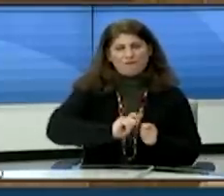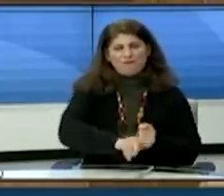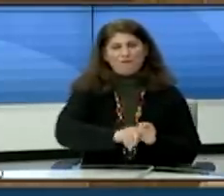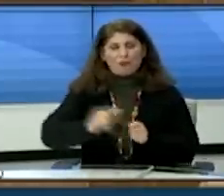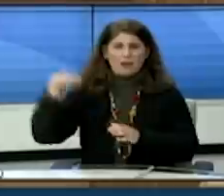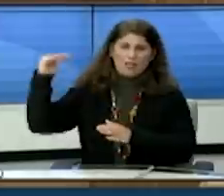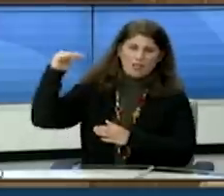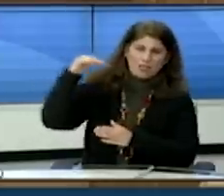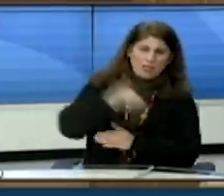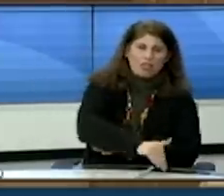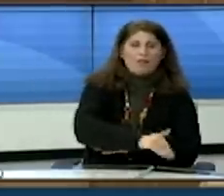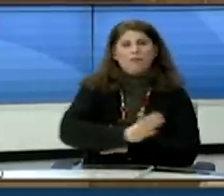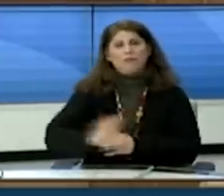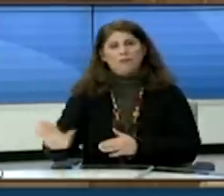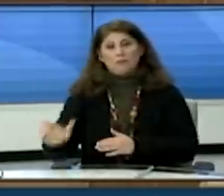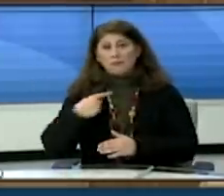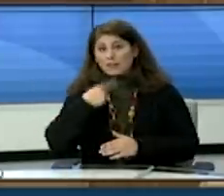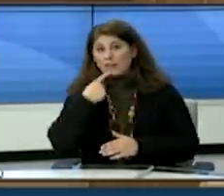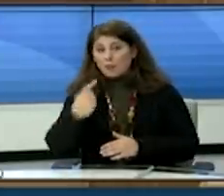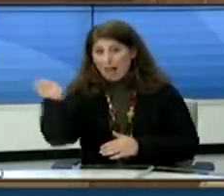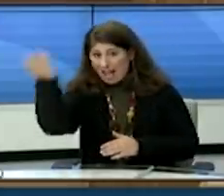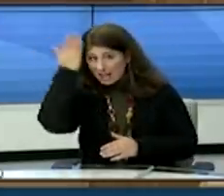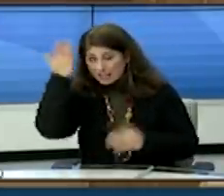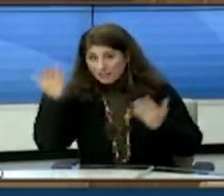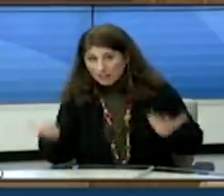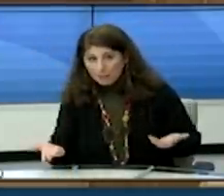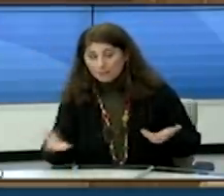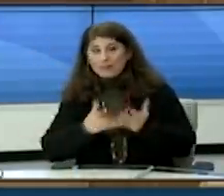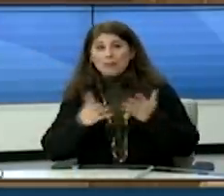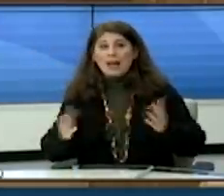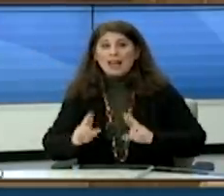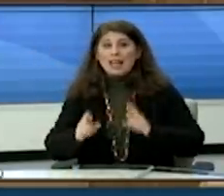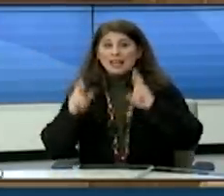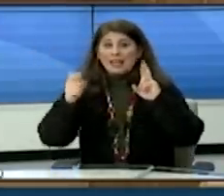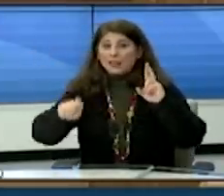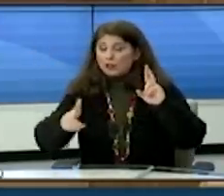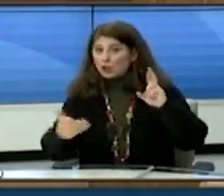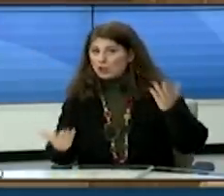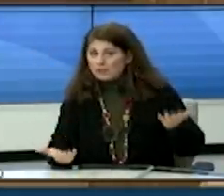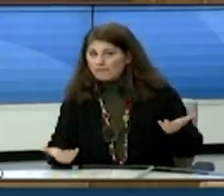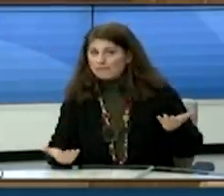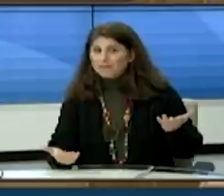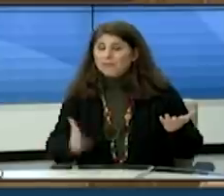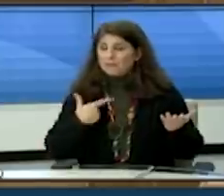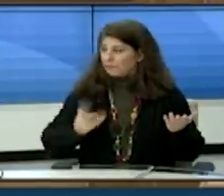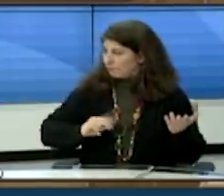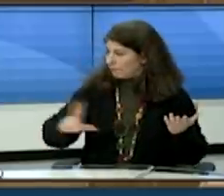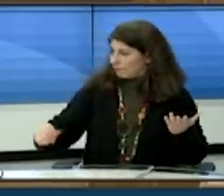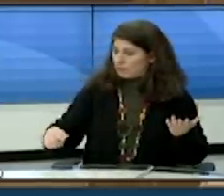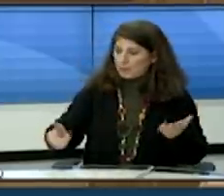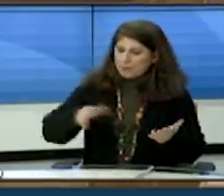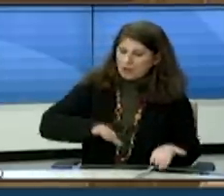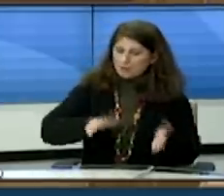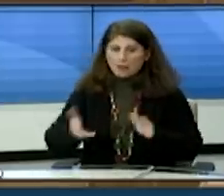καταραίει. Να πούμε για την ακρίβεια και τη μεγάλη ενεργειακή φτώχεια, όταν από κοινού και